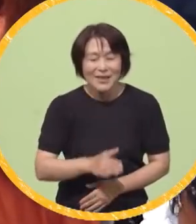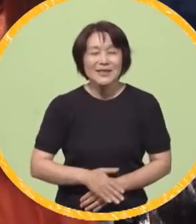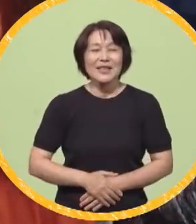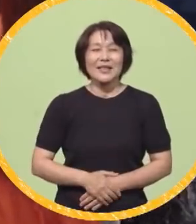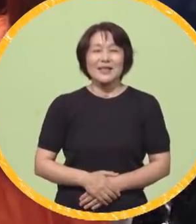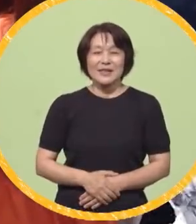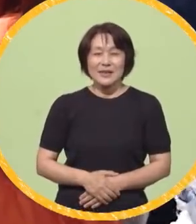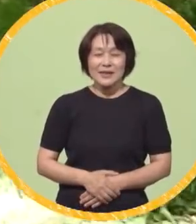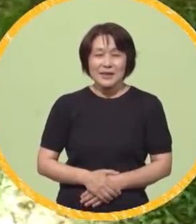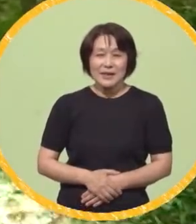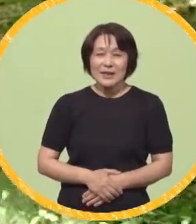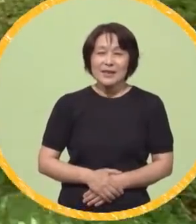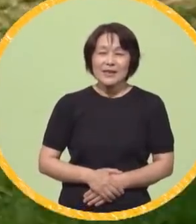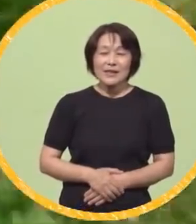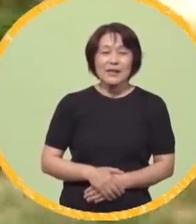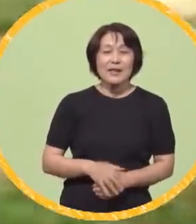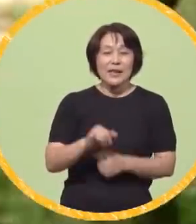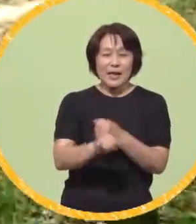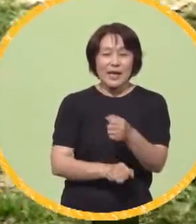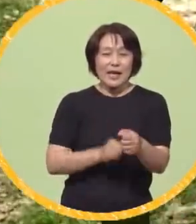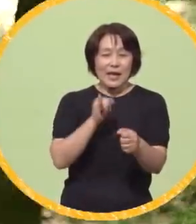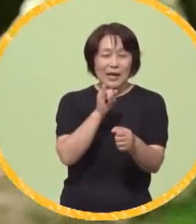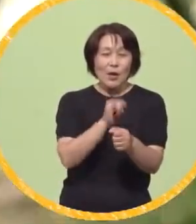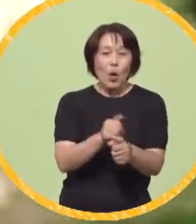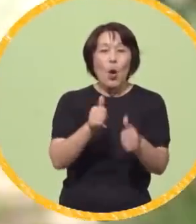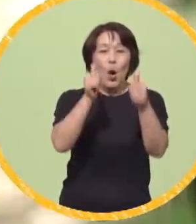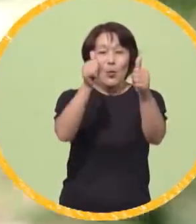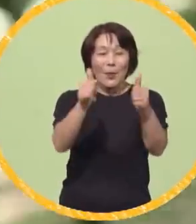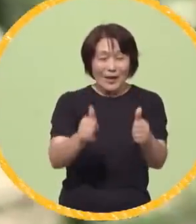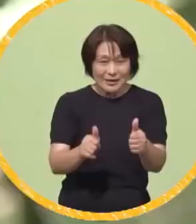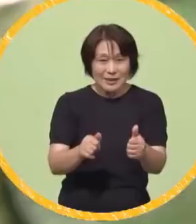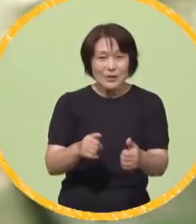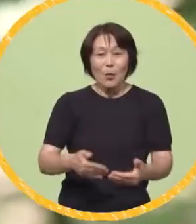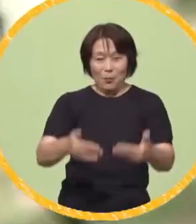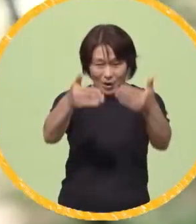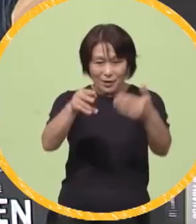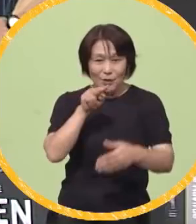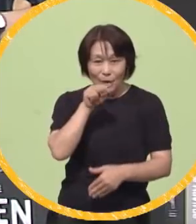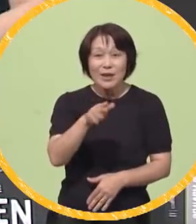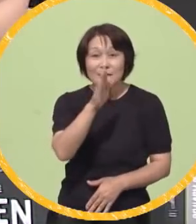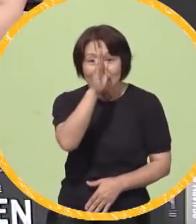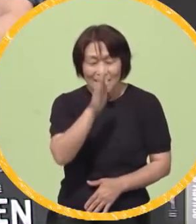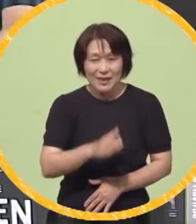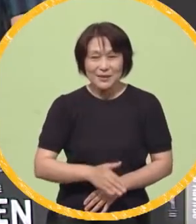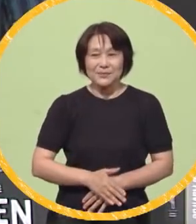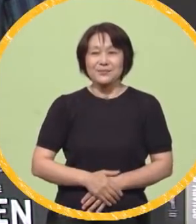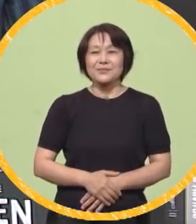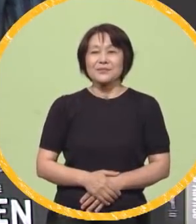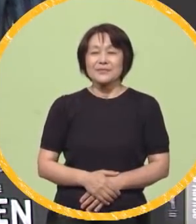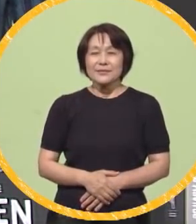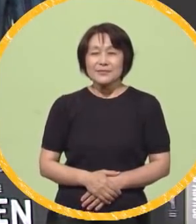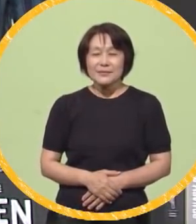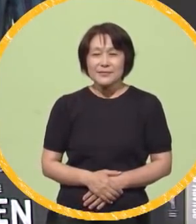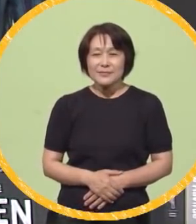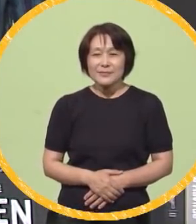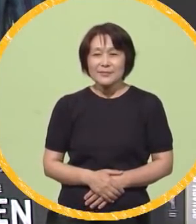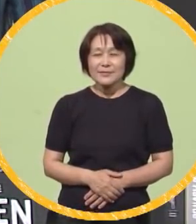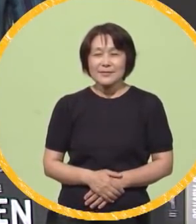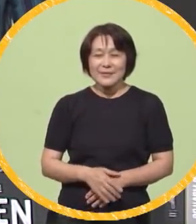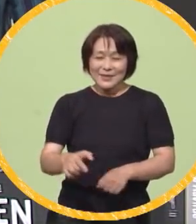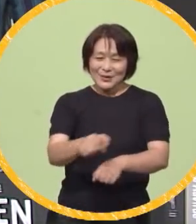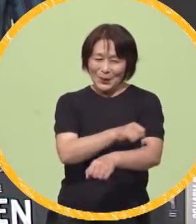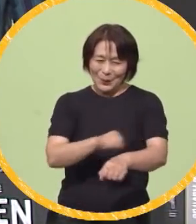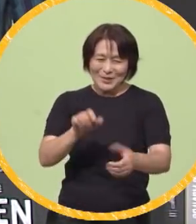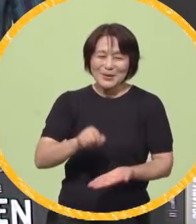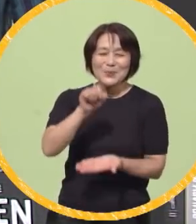い。詳しいことはあの箱根神社と九頭竜神社のホームページをご覧ください、うん、さあ、ではですね、はい、ここで特別プ